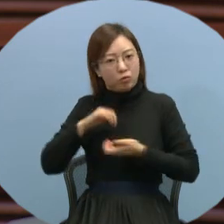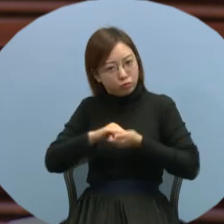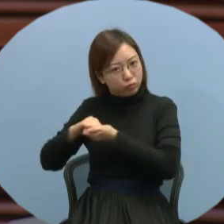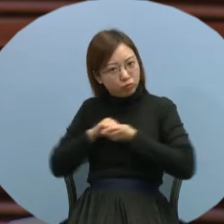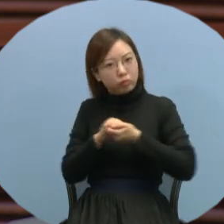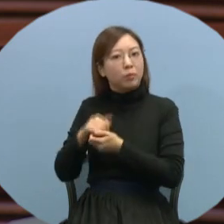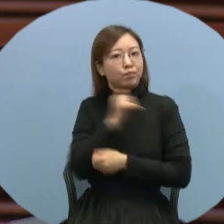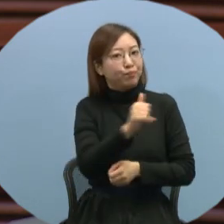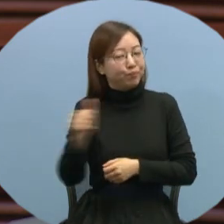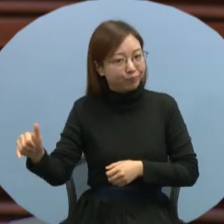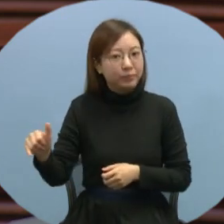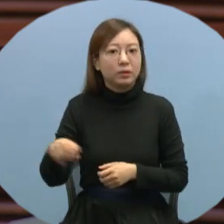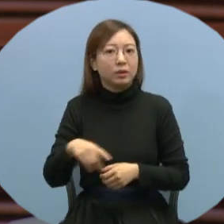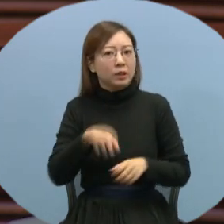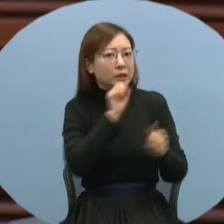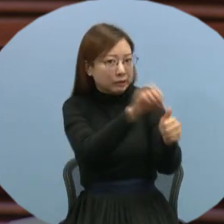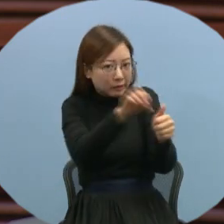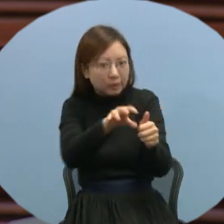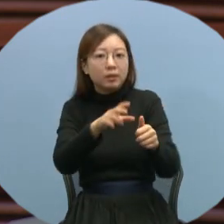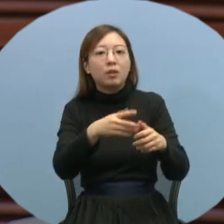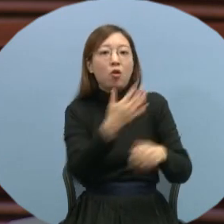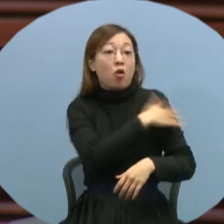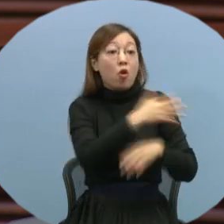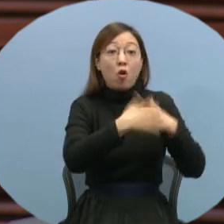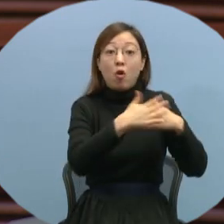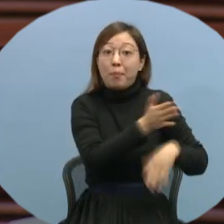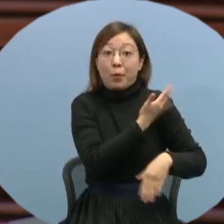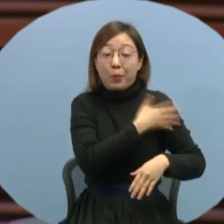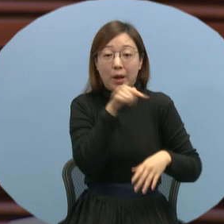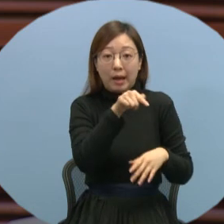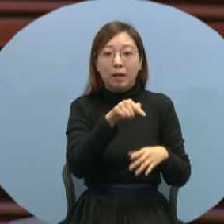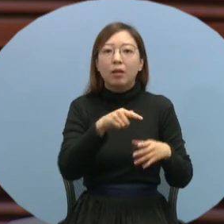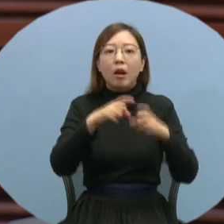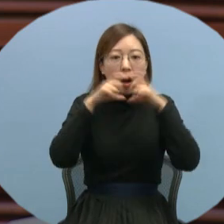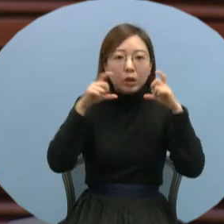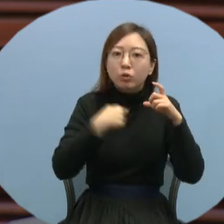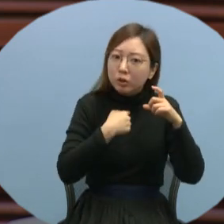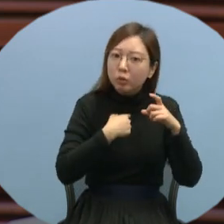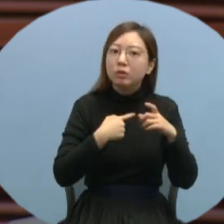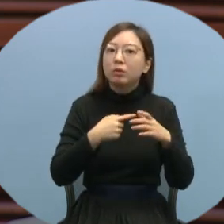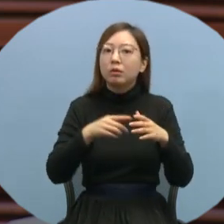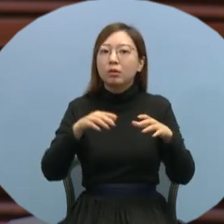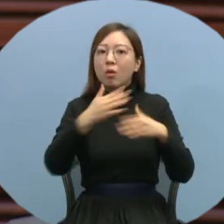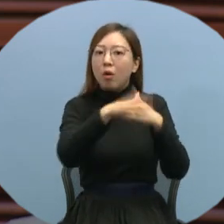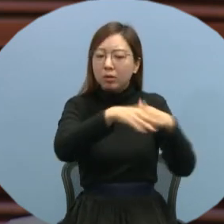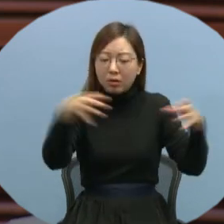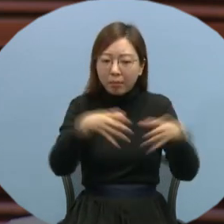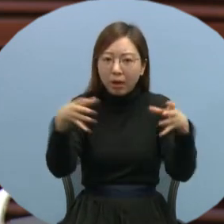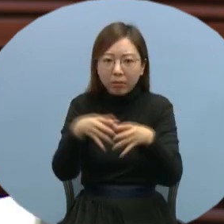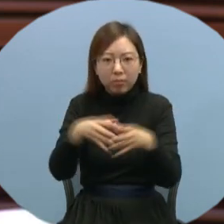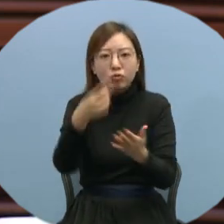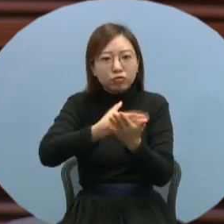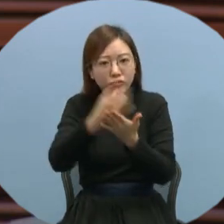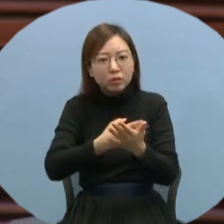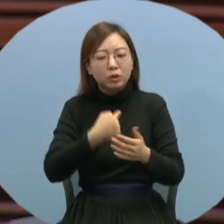動，呼籲聚集的外佣遵守有關佩戴口罩及禁止在公眾地方群組聚集的規例，保